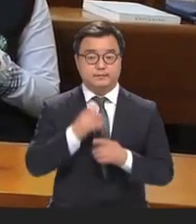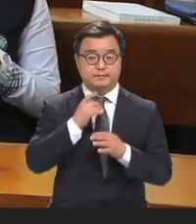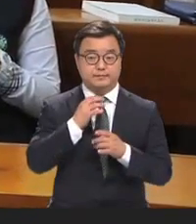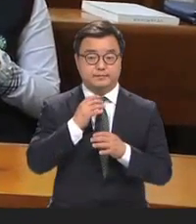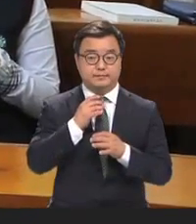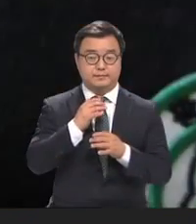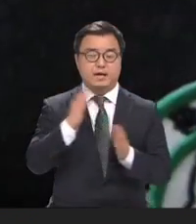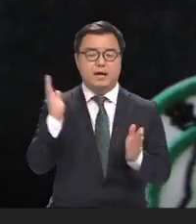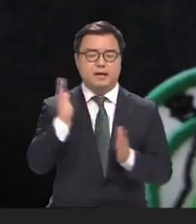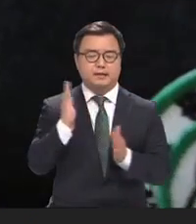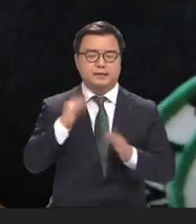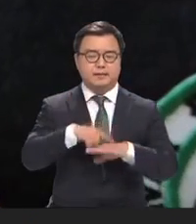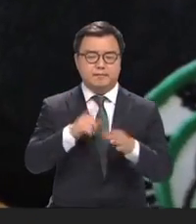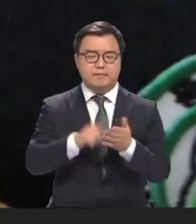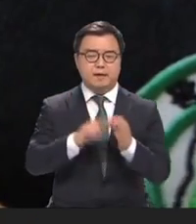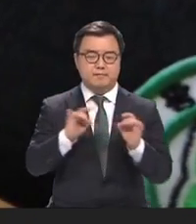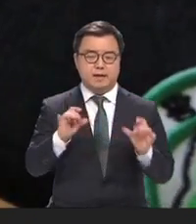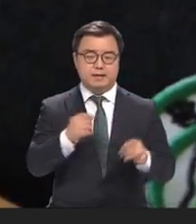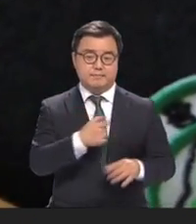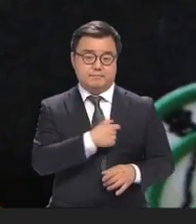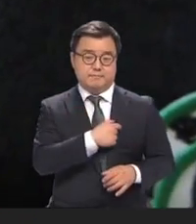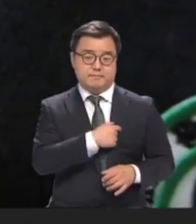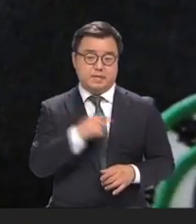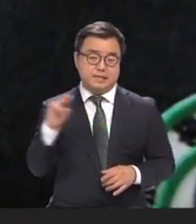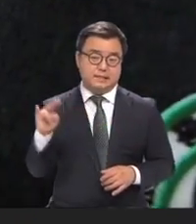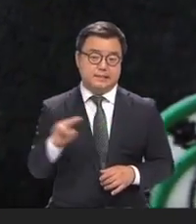학생들의 가슴마다 제비 모양 배지가 눈에 띕니다.